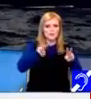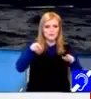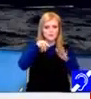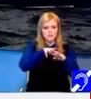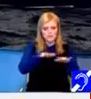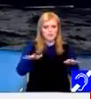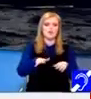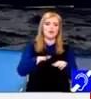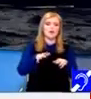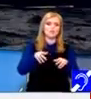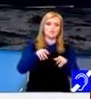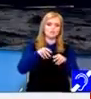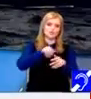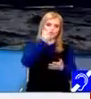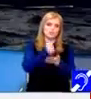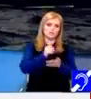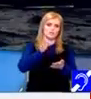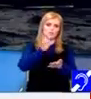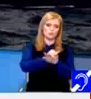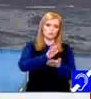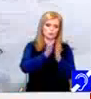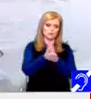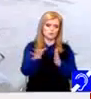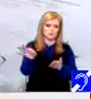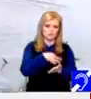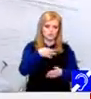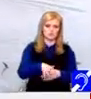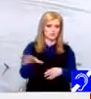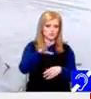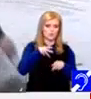și șeful departamentului pentru situații de urgență.